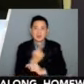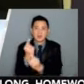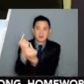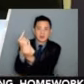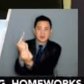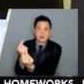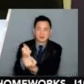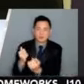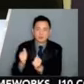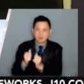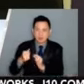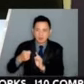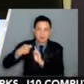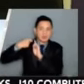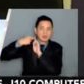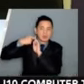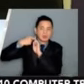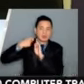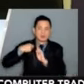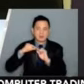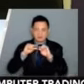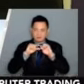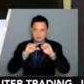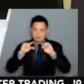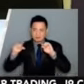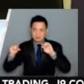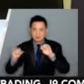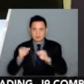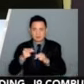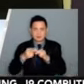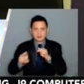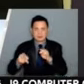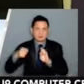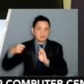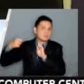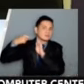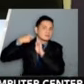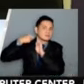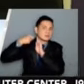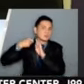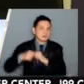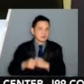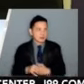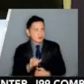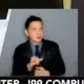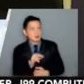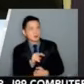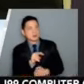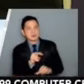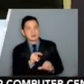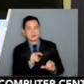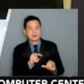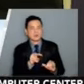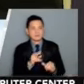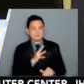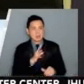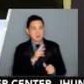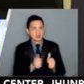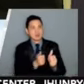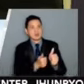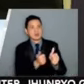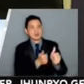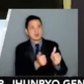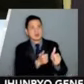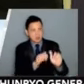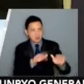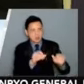yung bata, may nilabas na niya yung kutsilyo. So nung nakita kong nilabas niya yung kutsilyo, katabi yung bata, hindi na ako nag-react. As in, wala